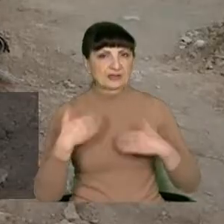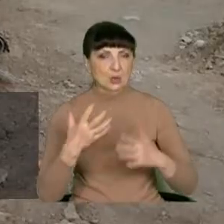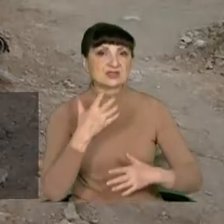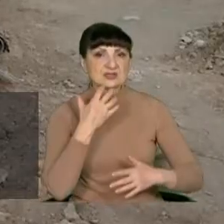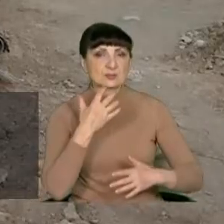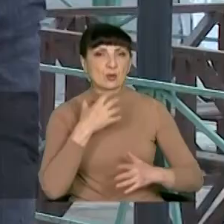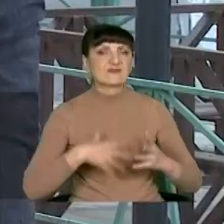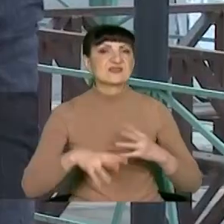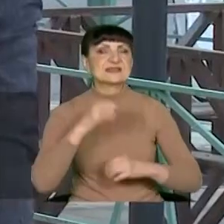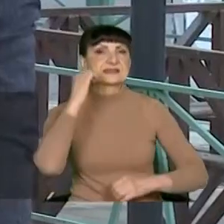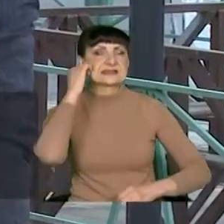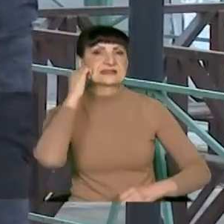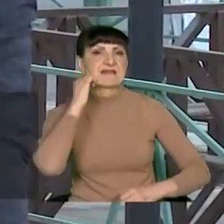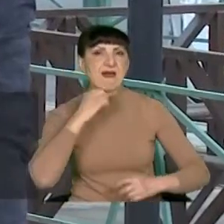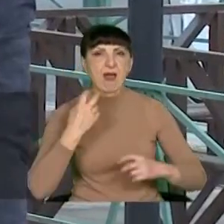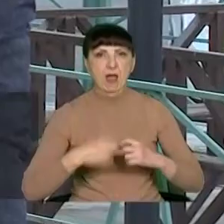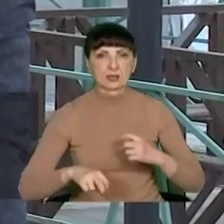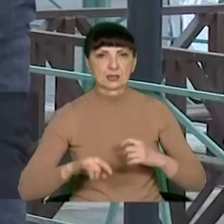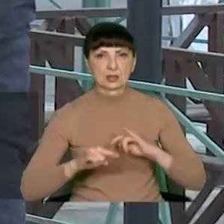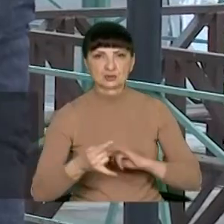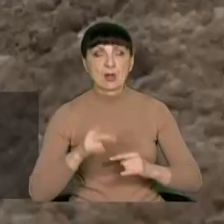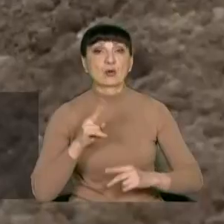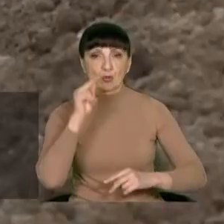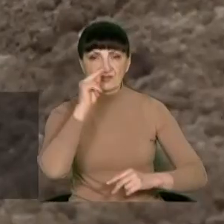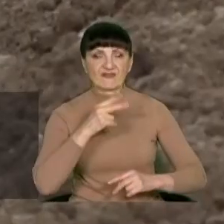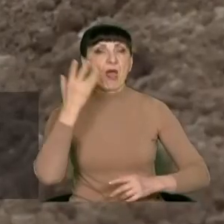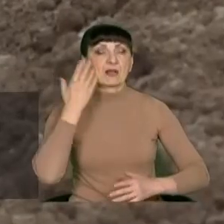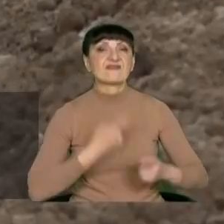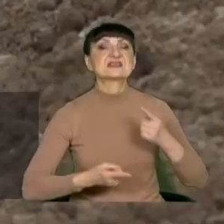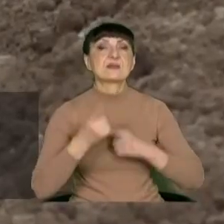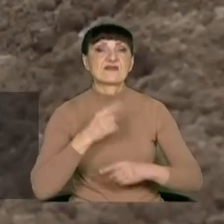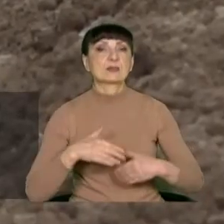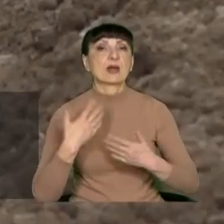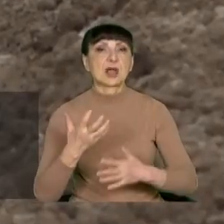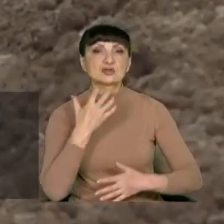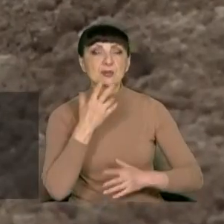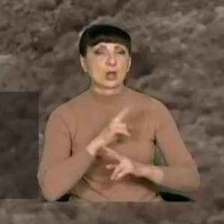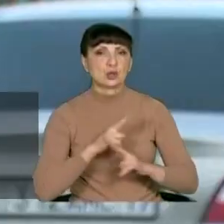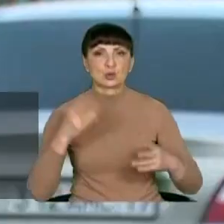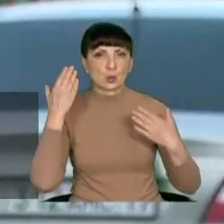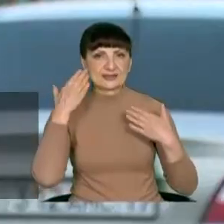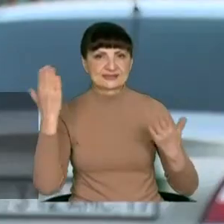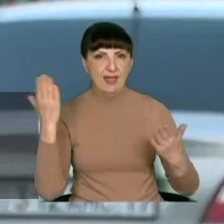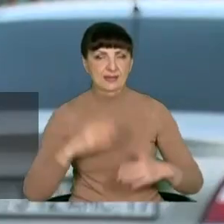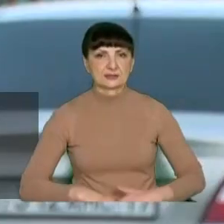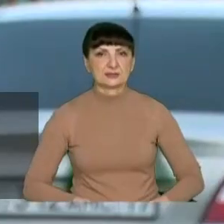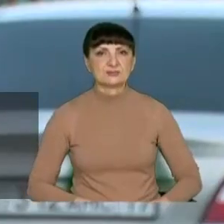тепло, практически полностью сгнили. Кто виноват и когда возобновят подачу тепла, никто не знает.